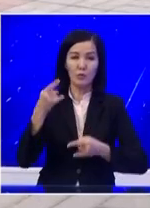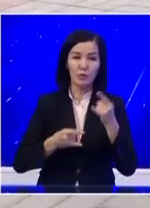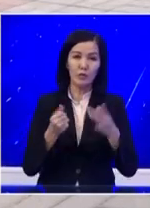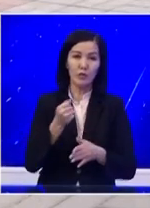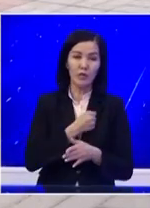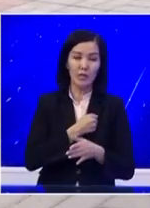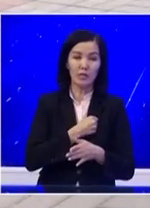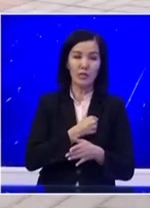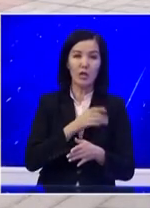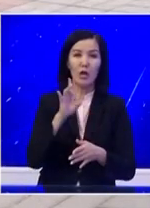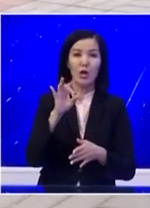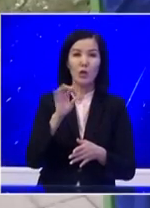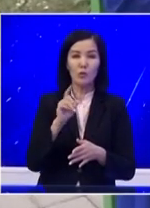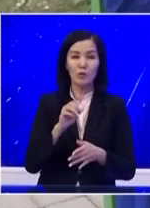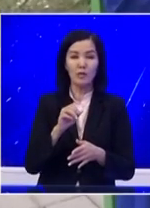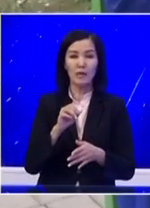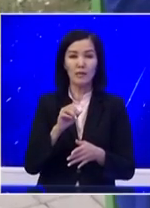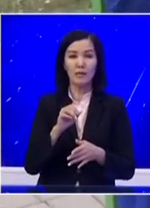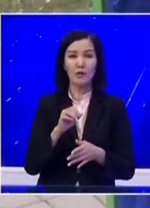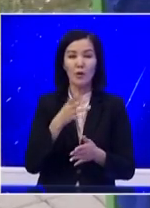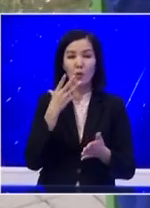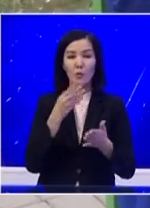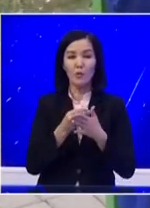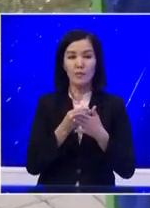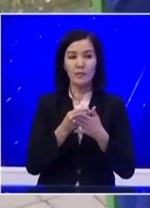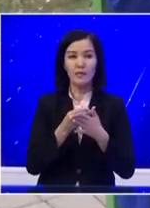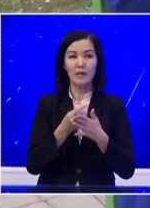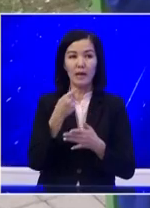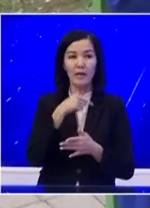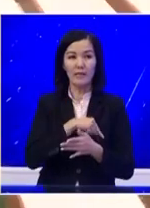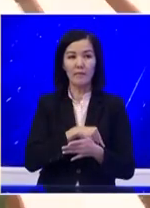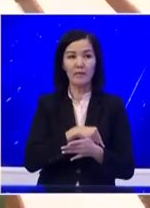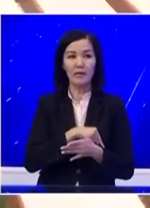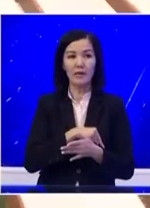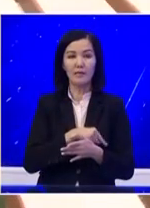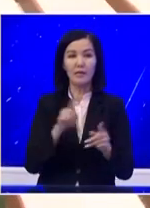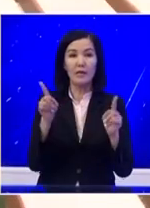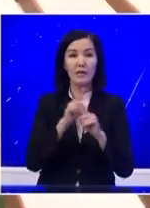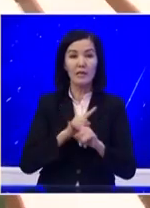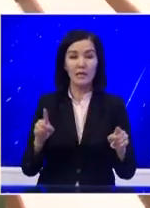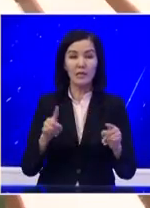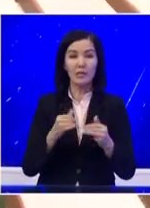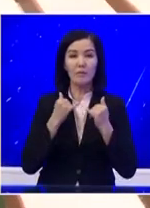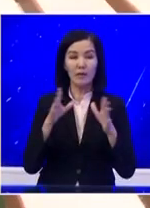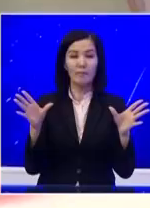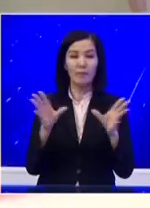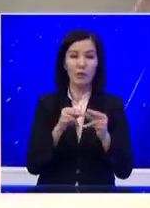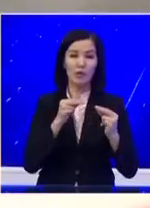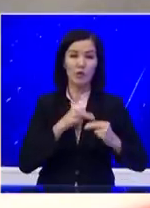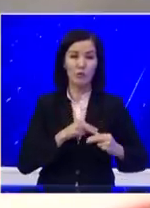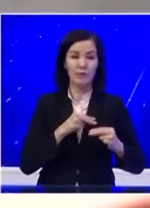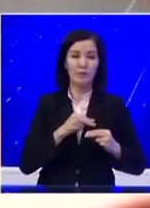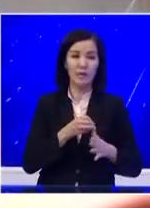көпшілік Дүйсебайқызының журналистикадағы кәсіби шеберлігінен бөлек адами қасиеттерін ерекше бағалайды. Қатарлас әріптестері